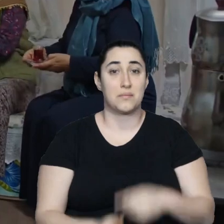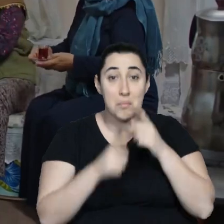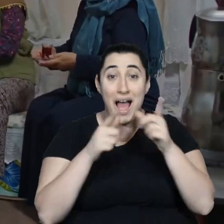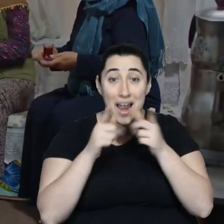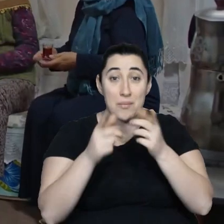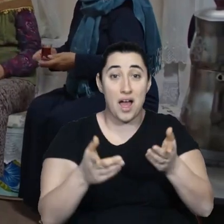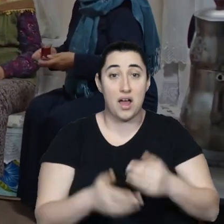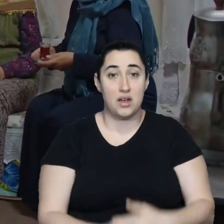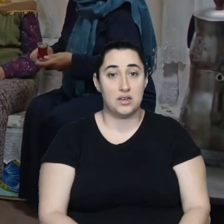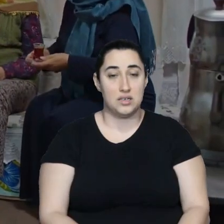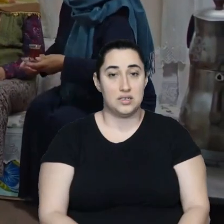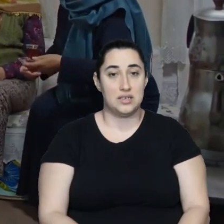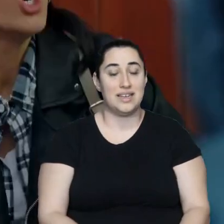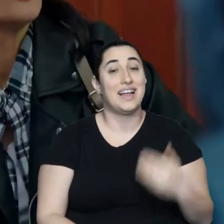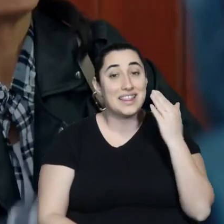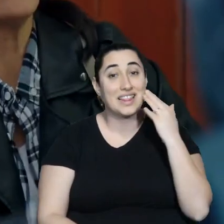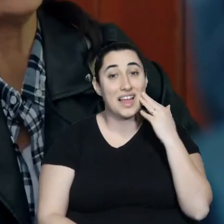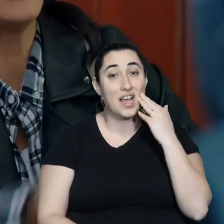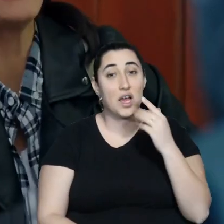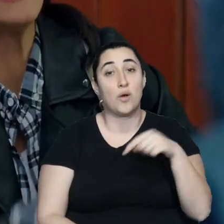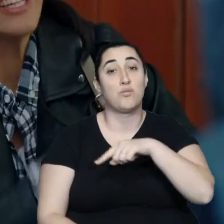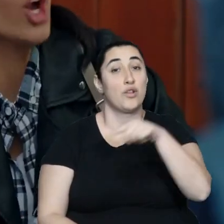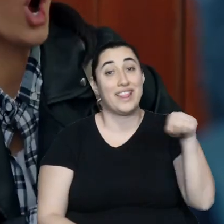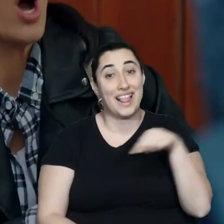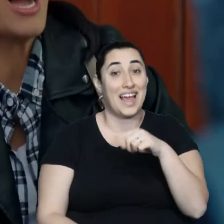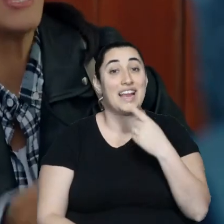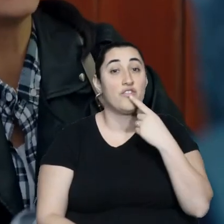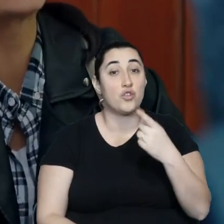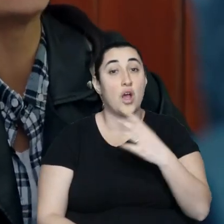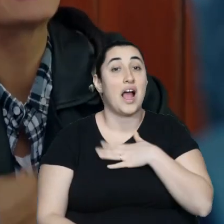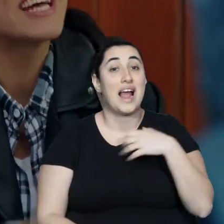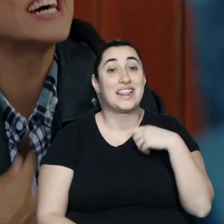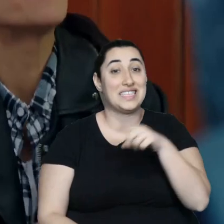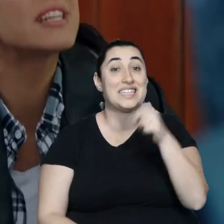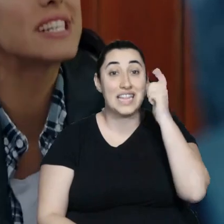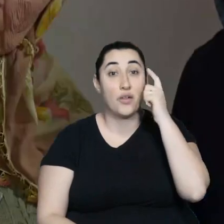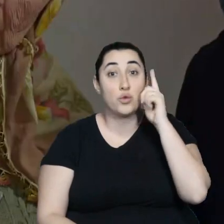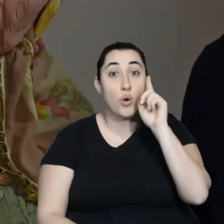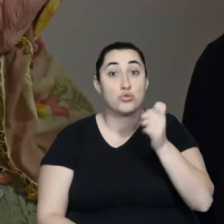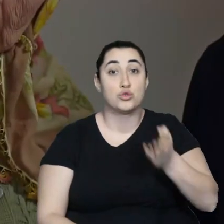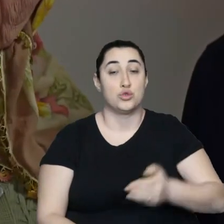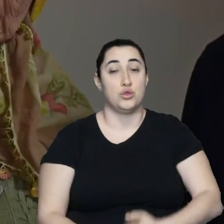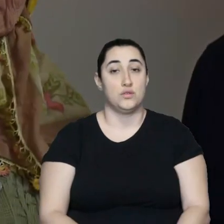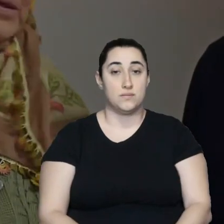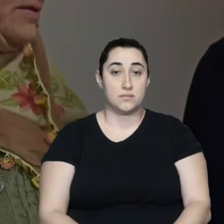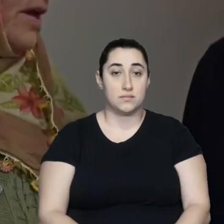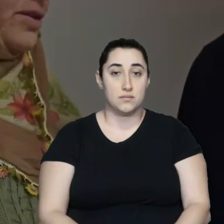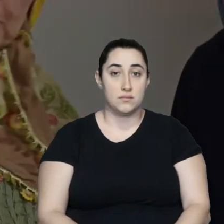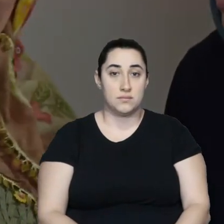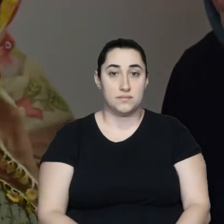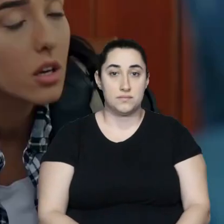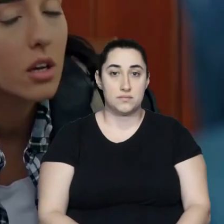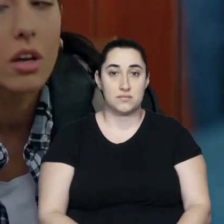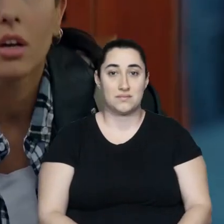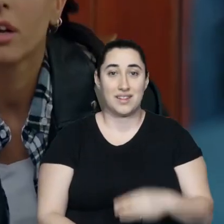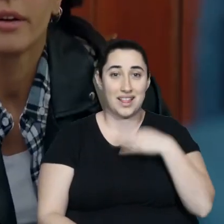Bağırsana azıcık. Nine, bunların diyor annesini tanır mısın? Tanır